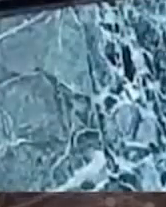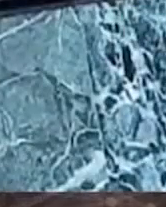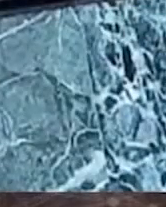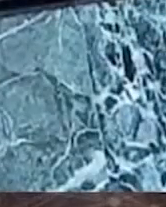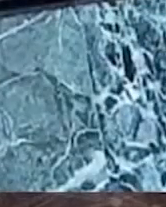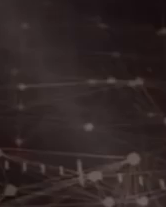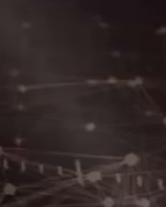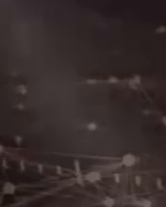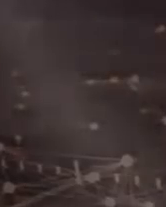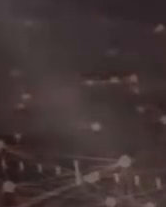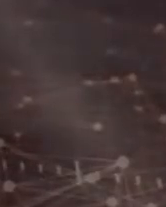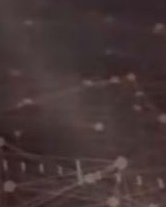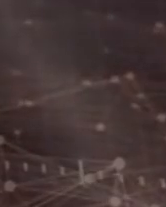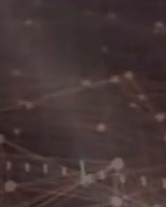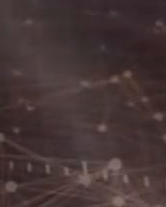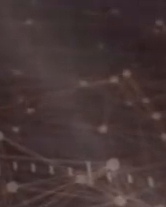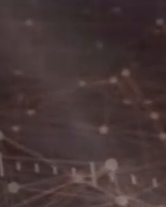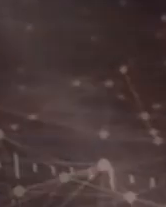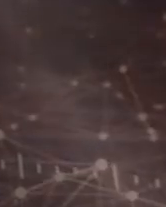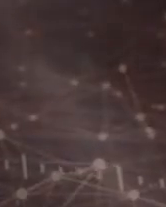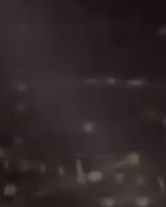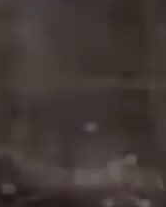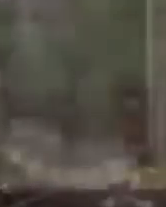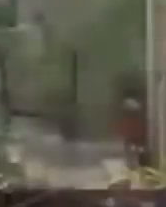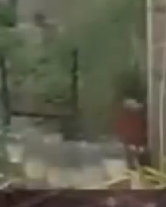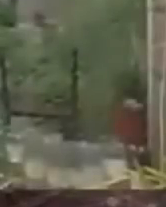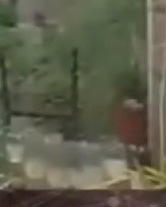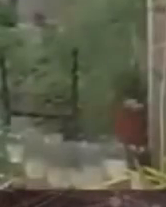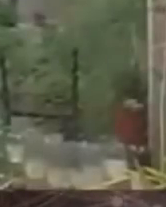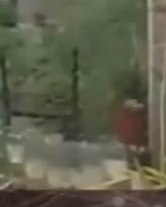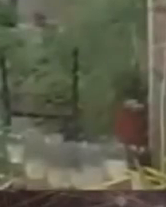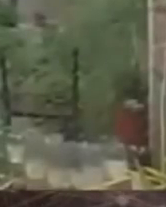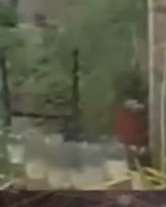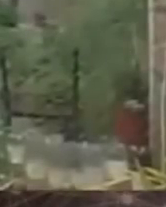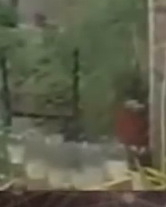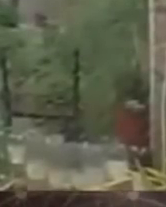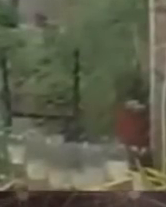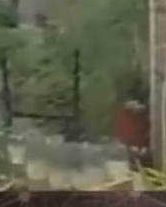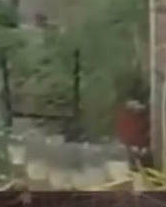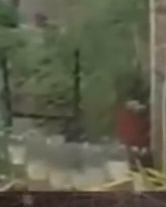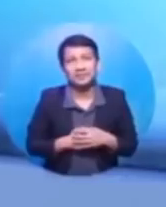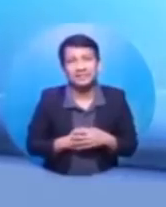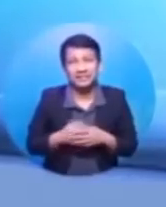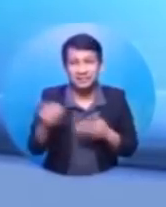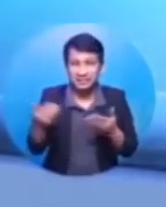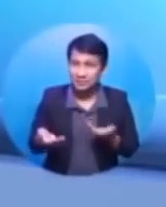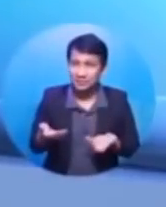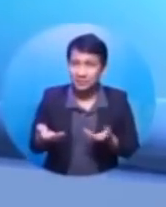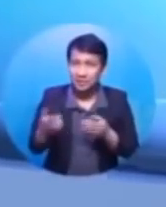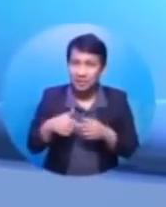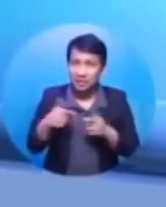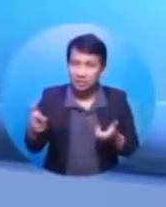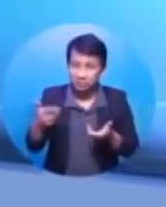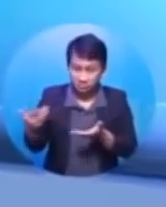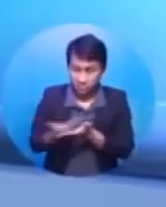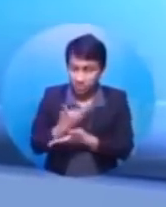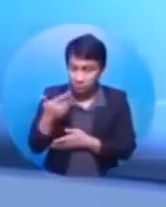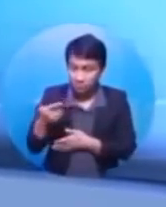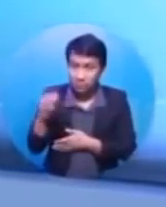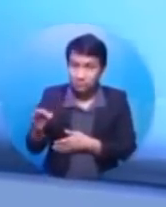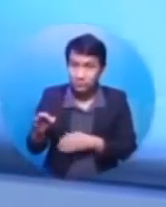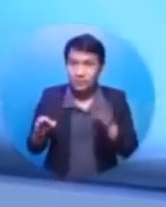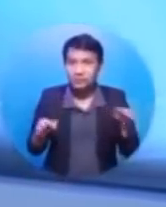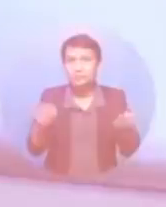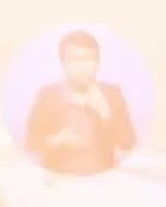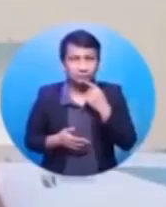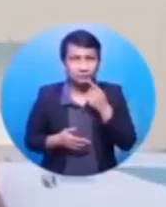isang OFW sa kanyang ex na lesbian na inangkin ang ipinundra niyang bahay at negosyo. Ngayon, yung kanyang bagong girlfriend ang